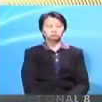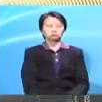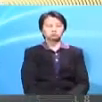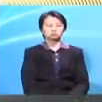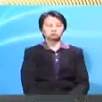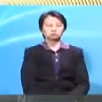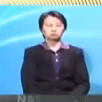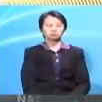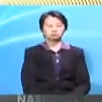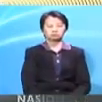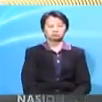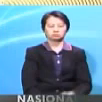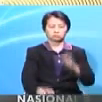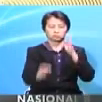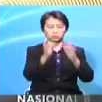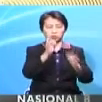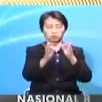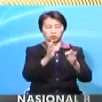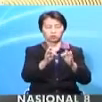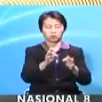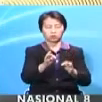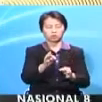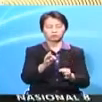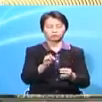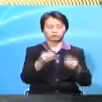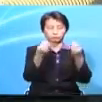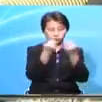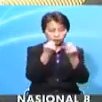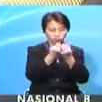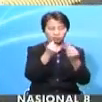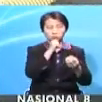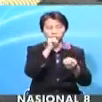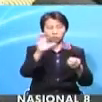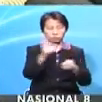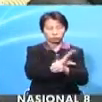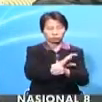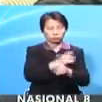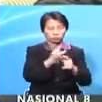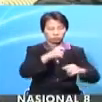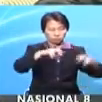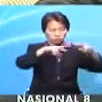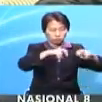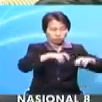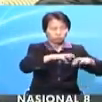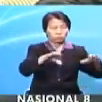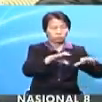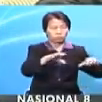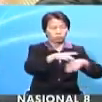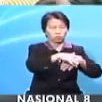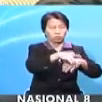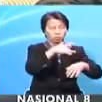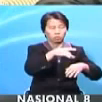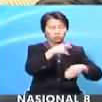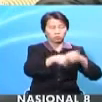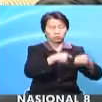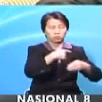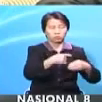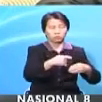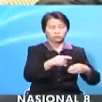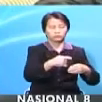kalau kado itu tidak mencukupi dari segi analisis yang buat awal tentang folium